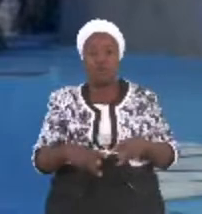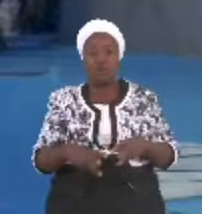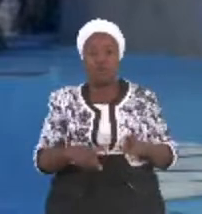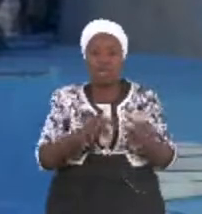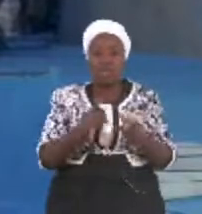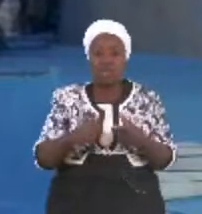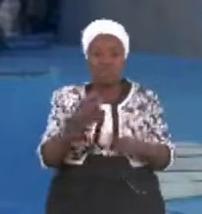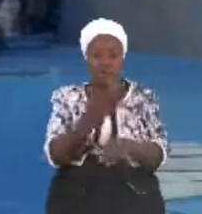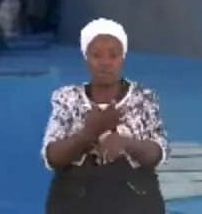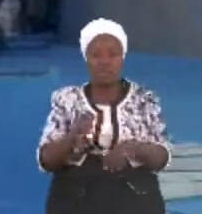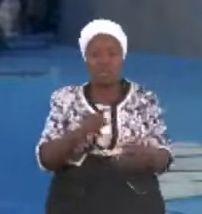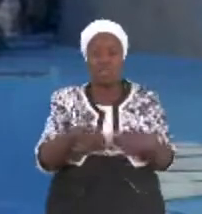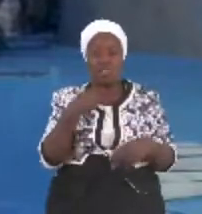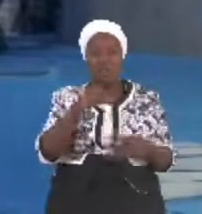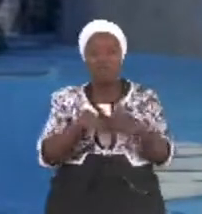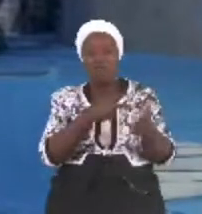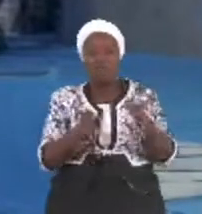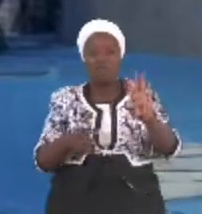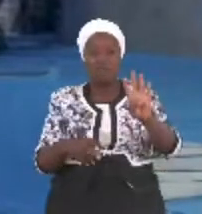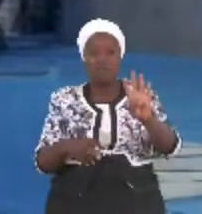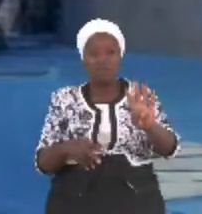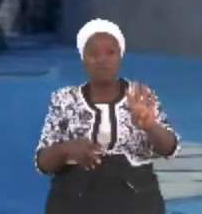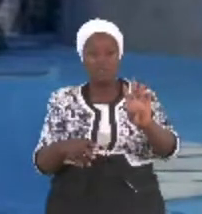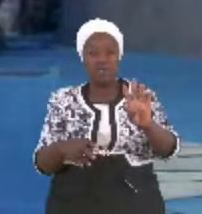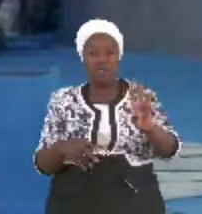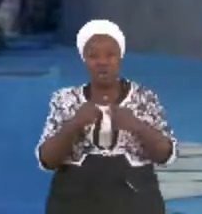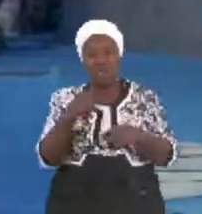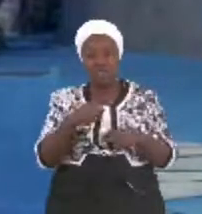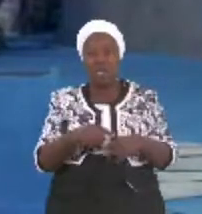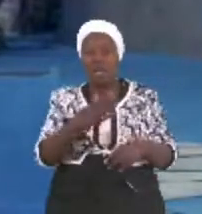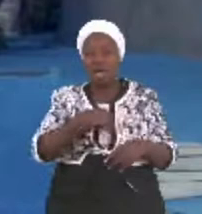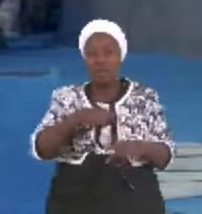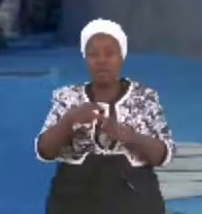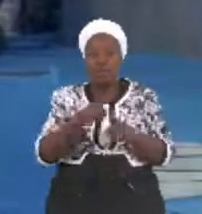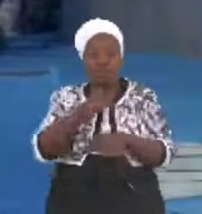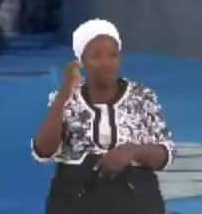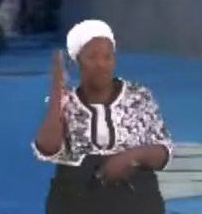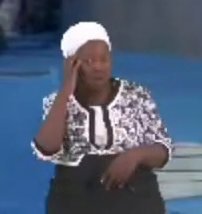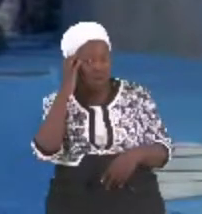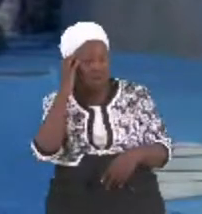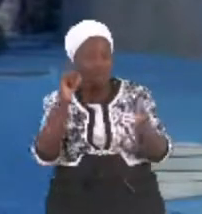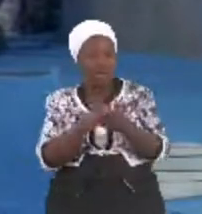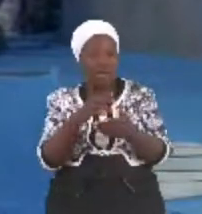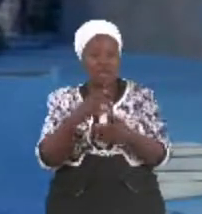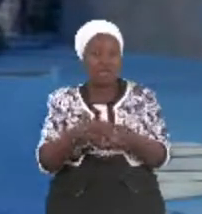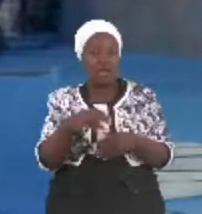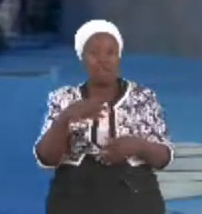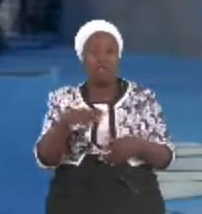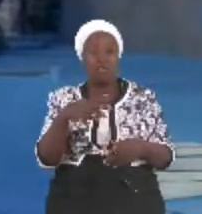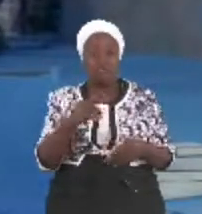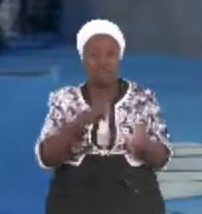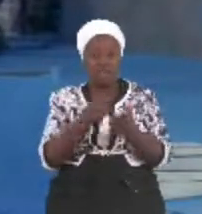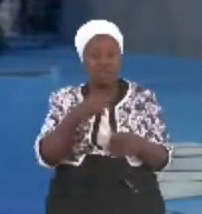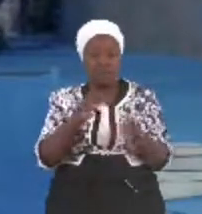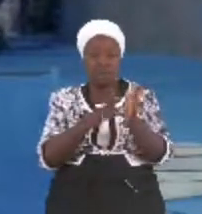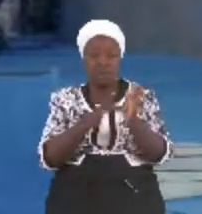Verset 47, on dit, il entendit que c'était Jésus de Nazareth. Et il se mit